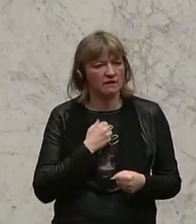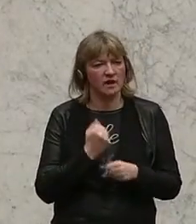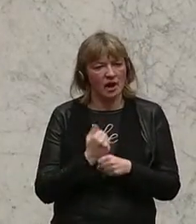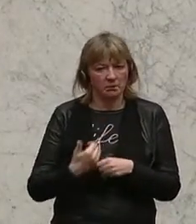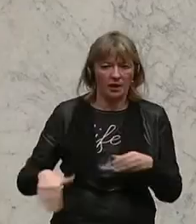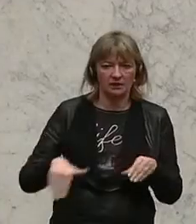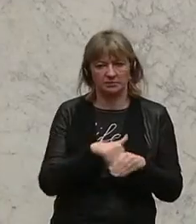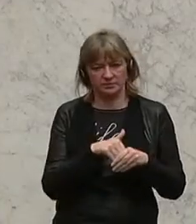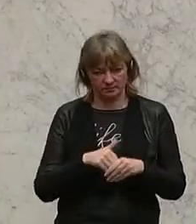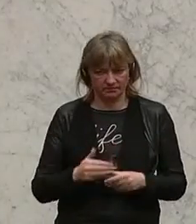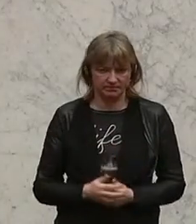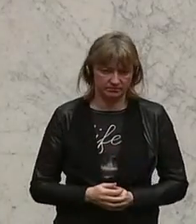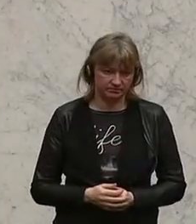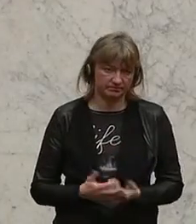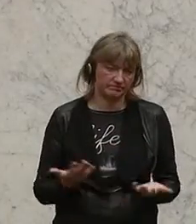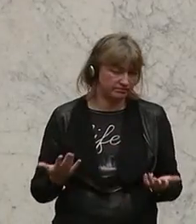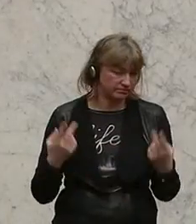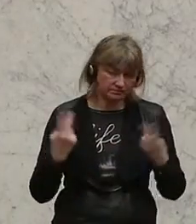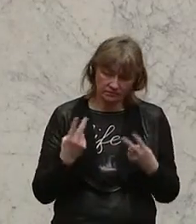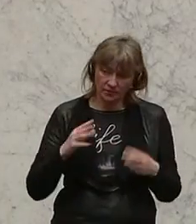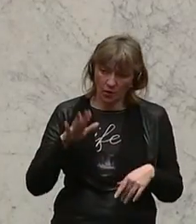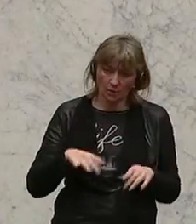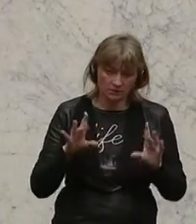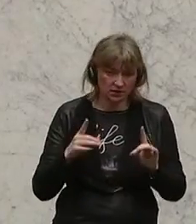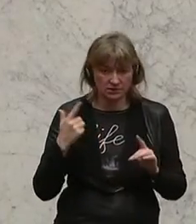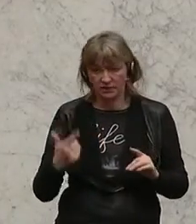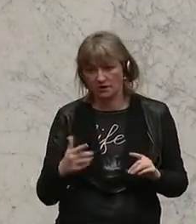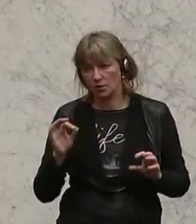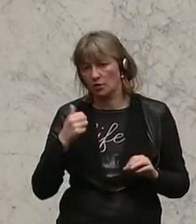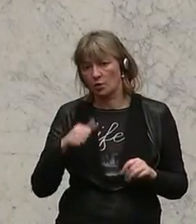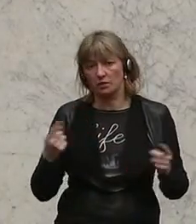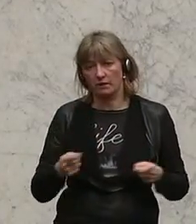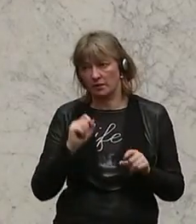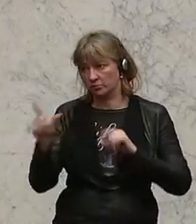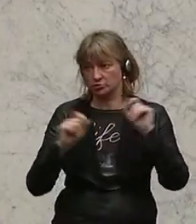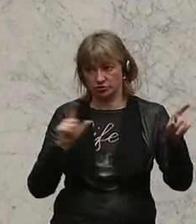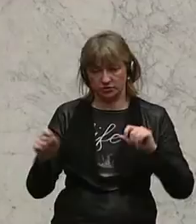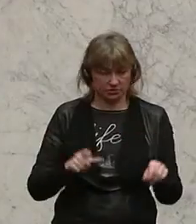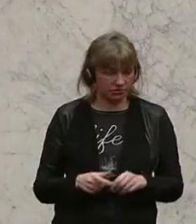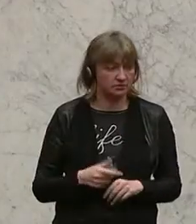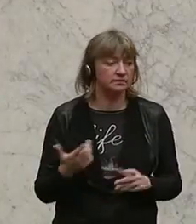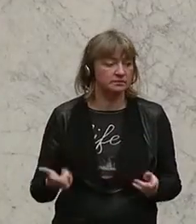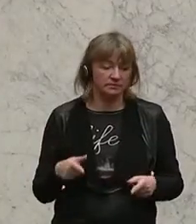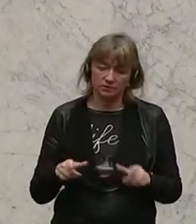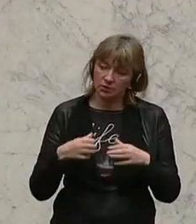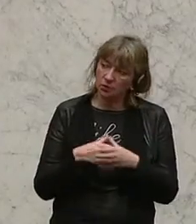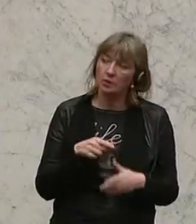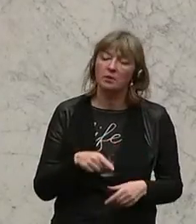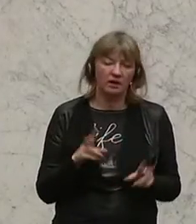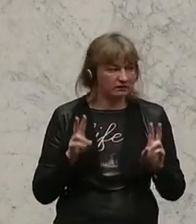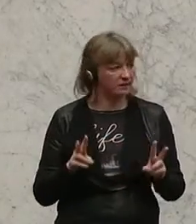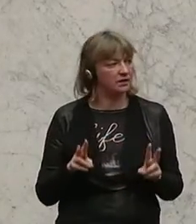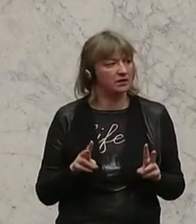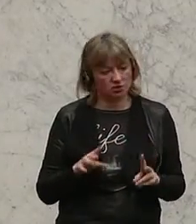eine Beschäftigung zu kommen, unabhängig davon, ob man 10, 20 oder 100 Bewerbungen schreibt. Diese Gruppe ist